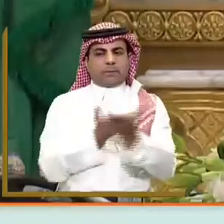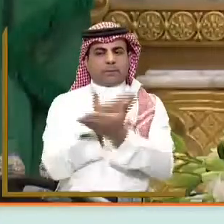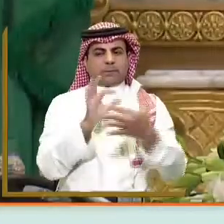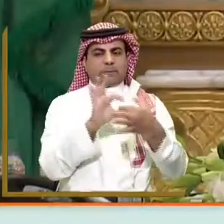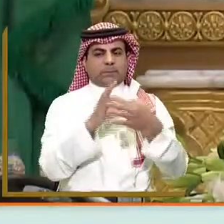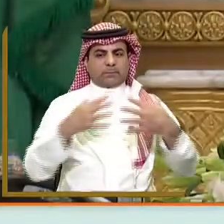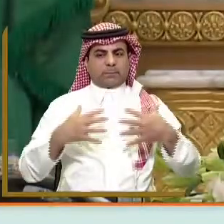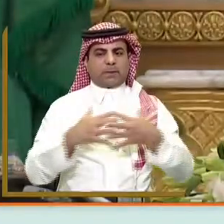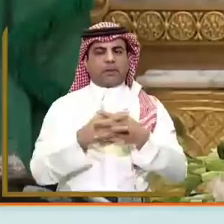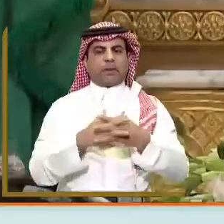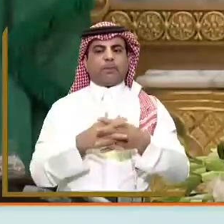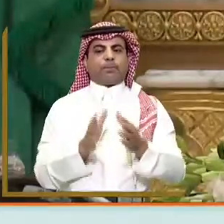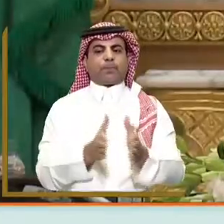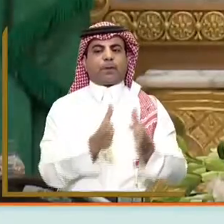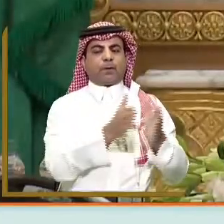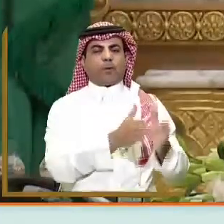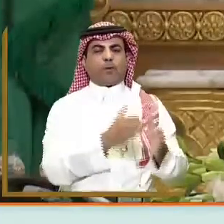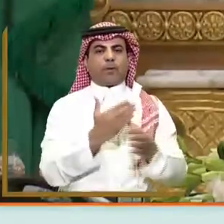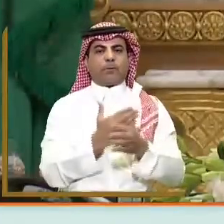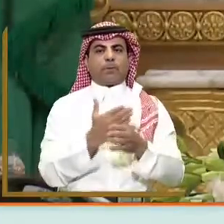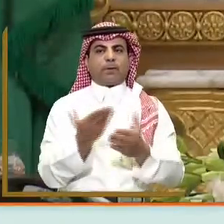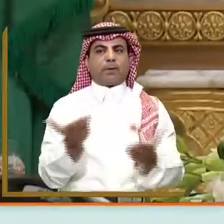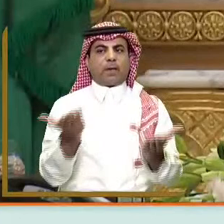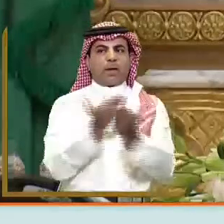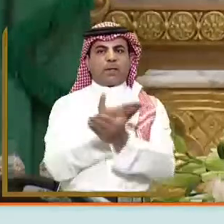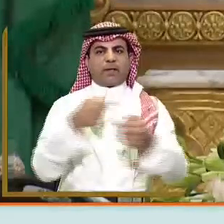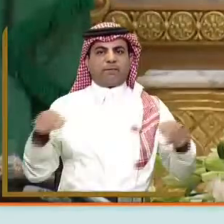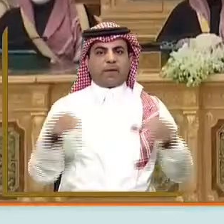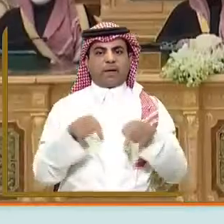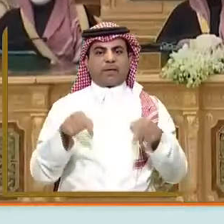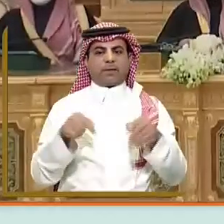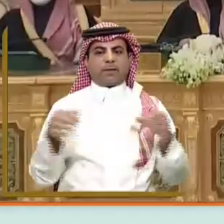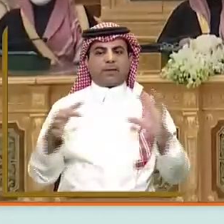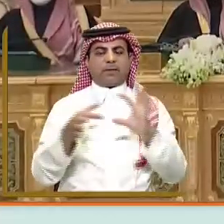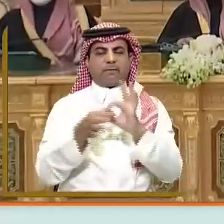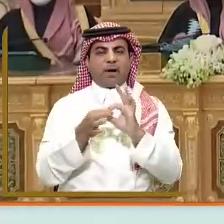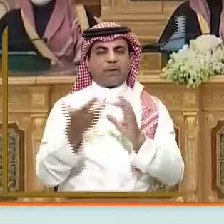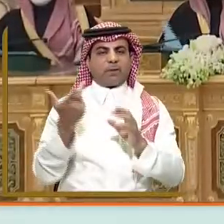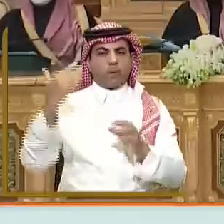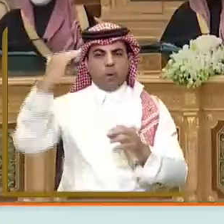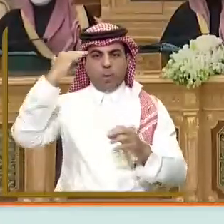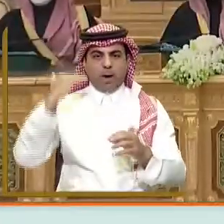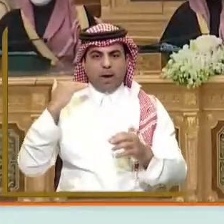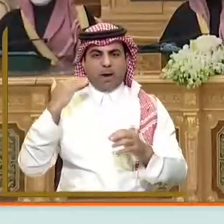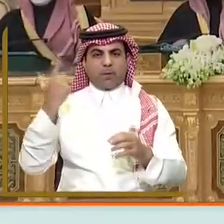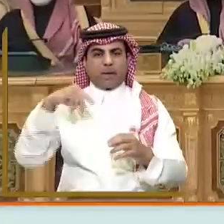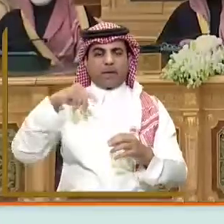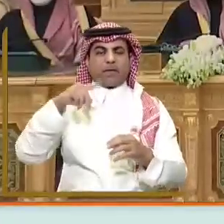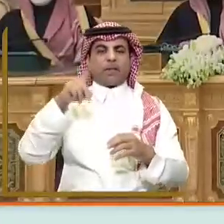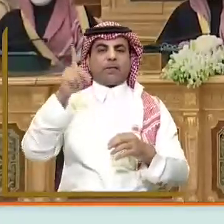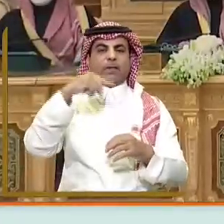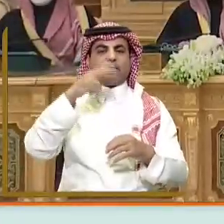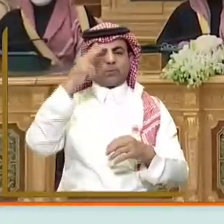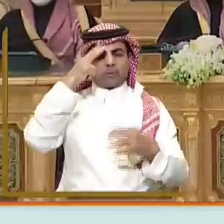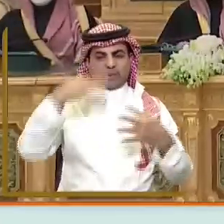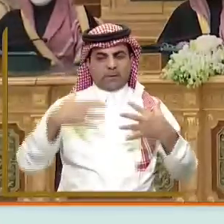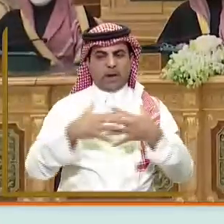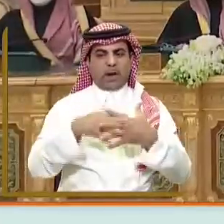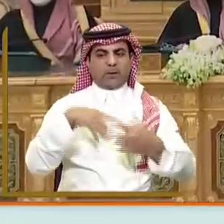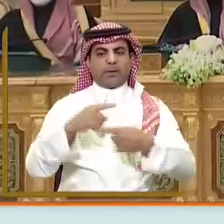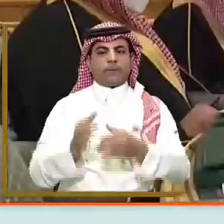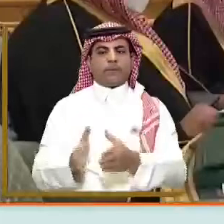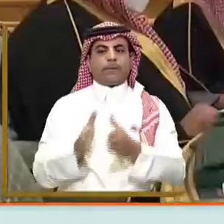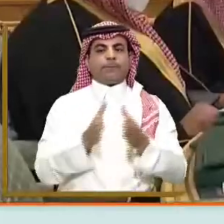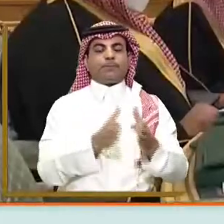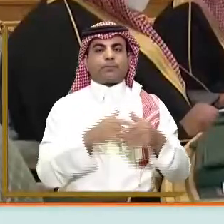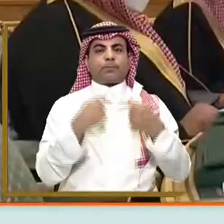والجهود المبذولة بشأنها، وكذا ما أثمرت عنه الزيارة من تفاهمات واتفاقيات في مختلف المجالات.